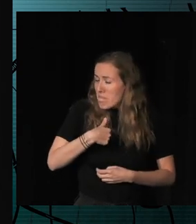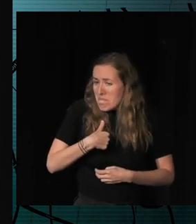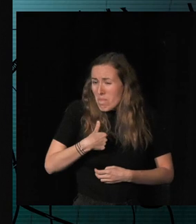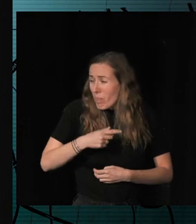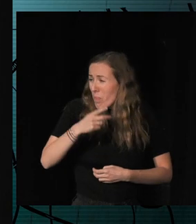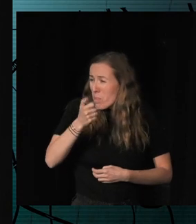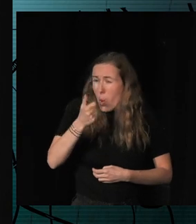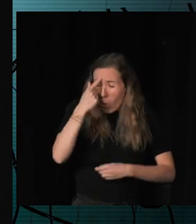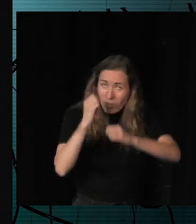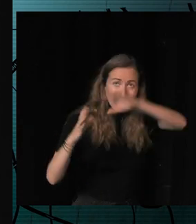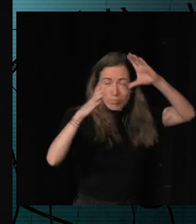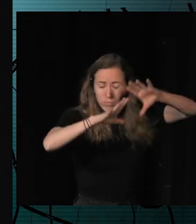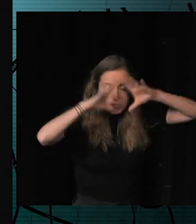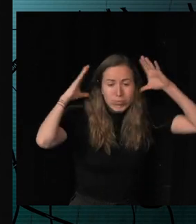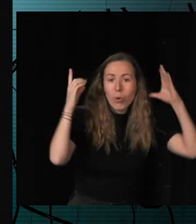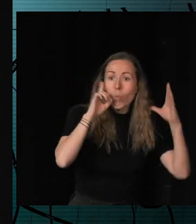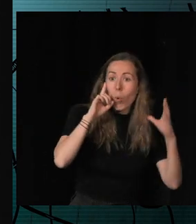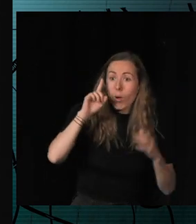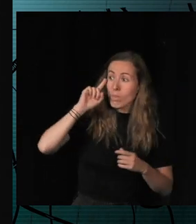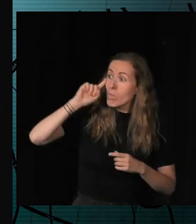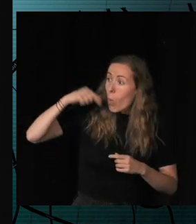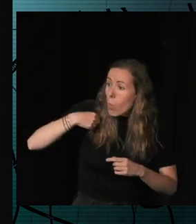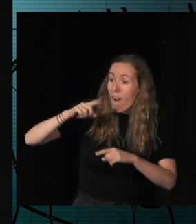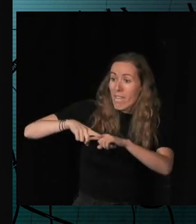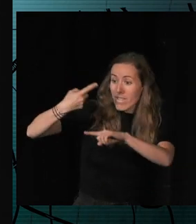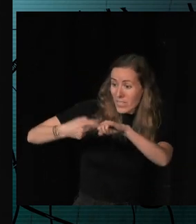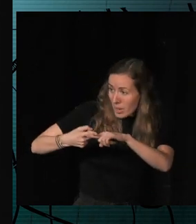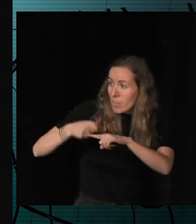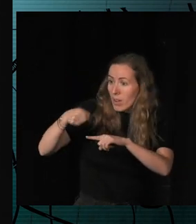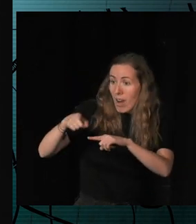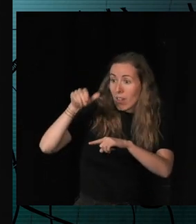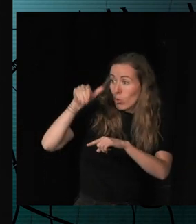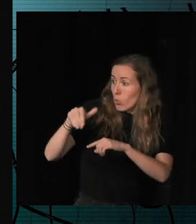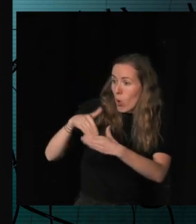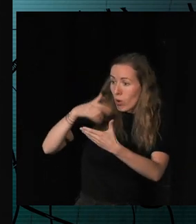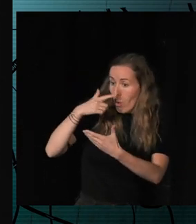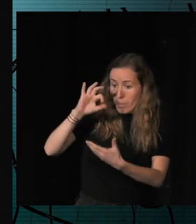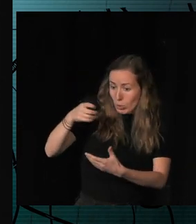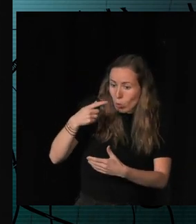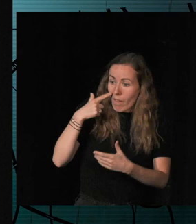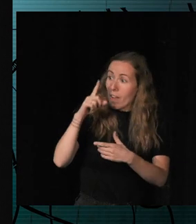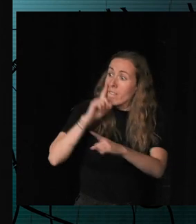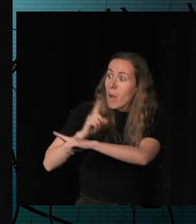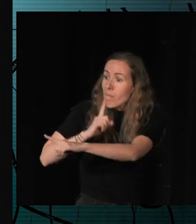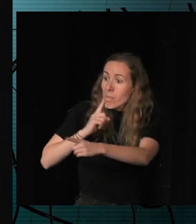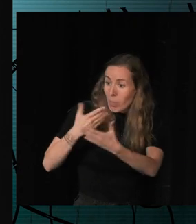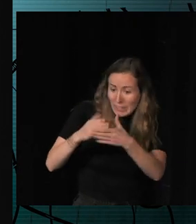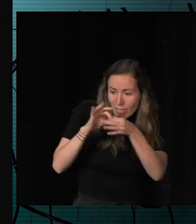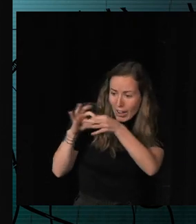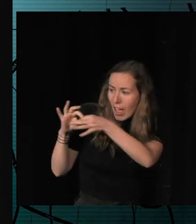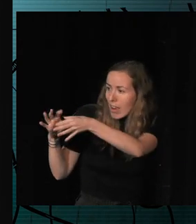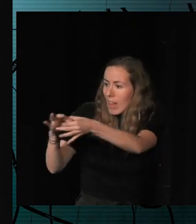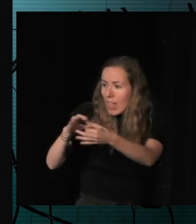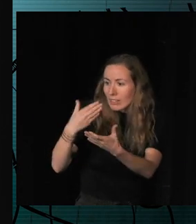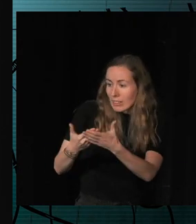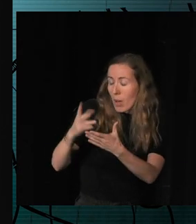trouve que dans le film toute l'histoire et toutes les thématiques sont tellement dépendantes du fait qu'on a justement des personnages féminins et des rapports entre ces personnages féminins que